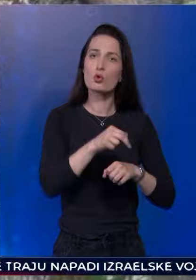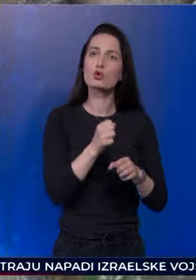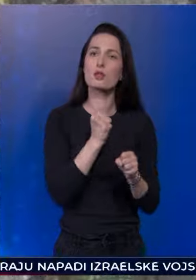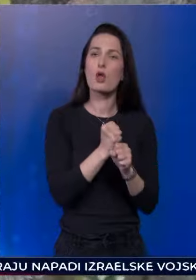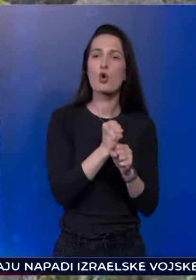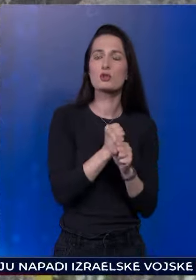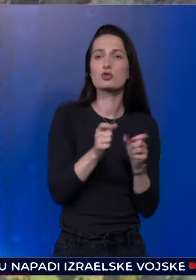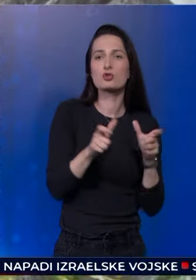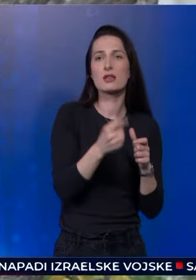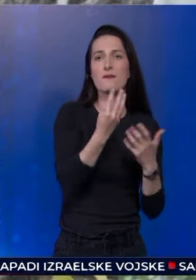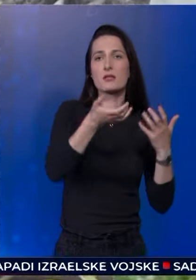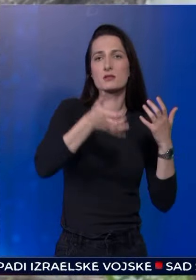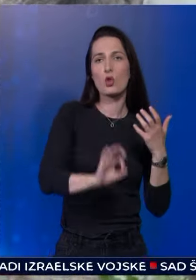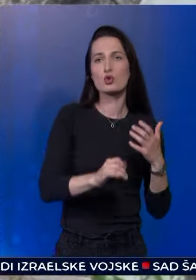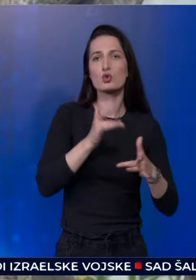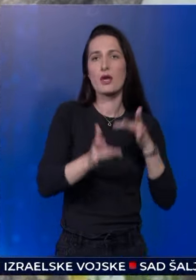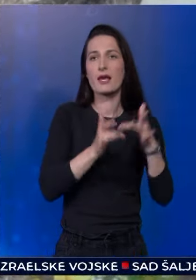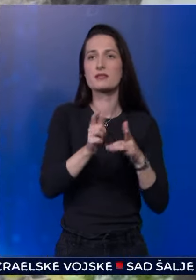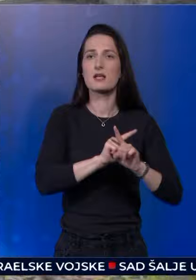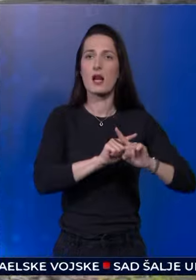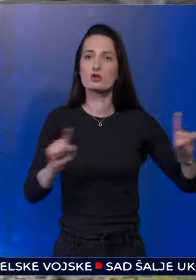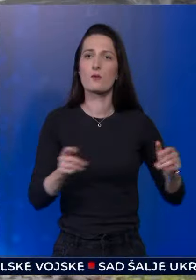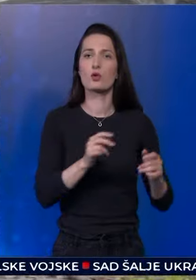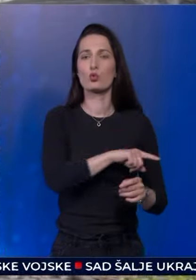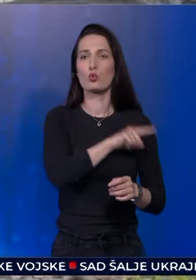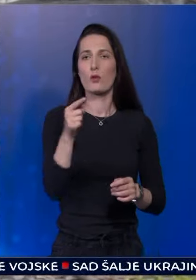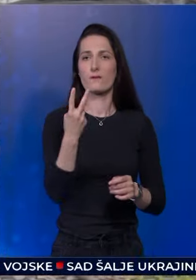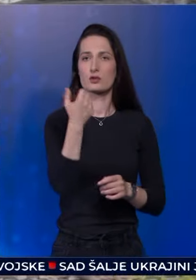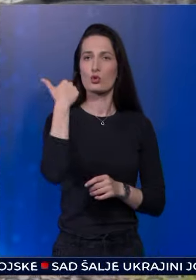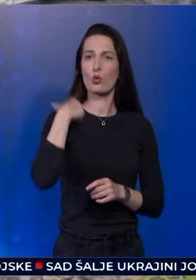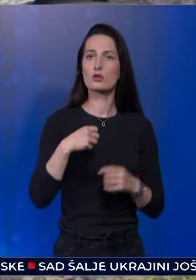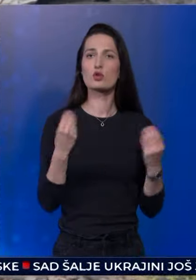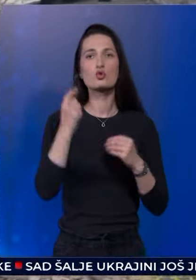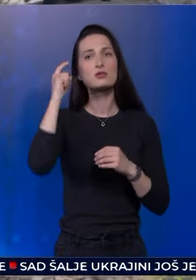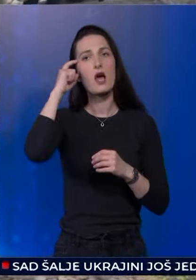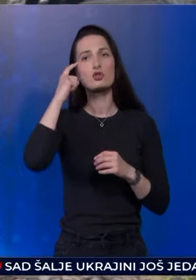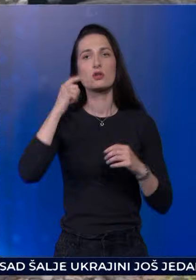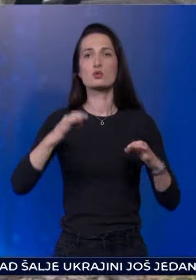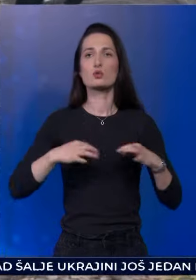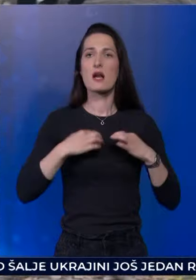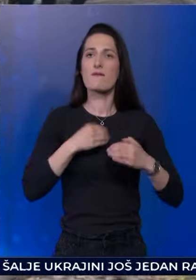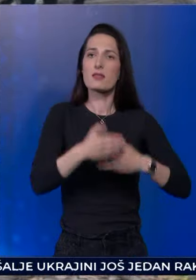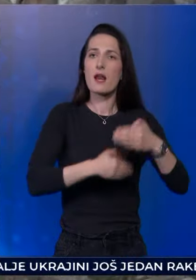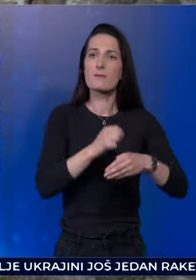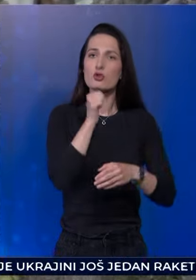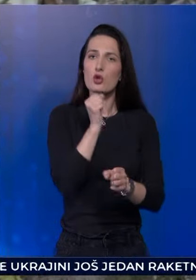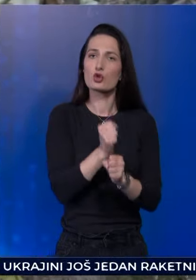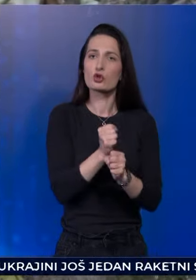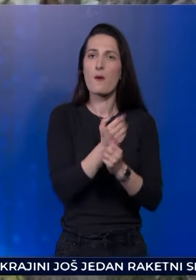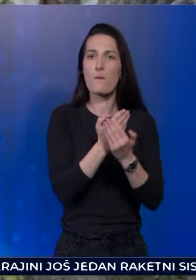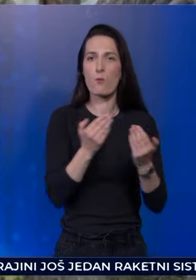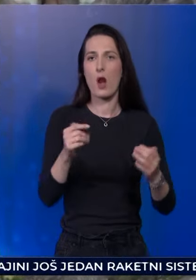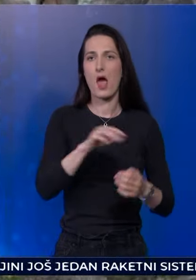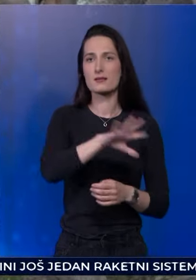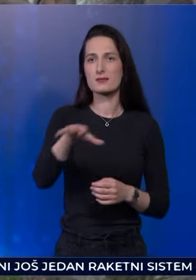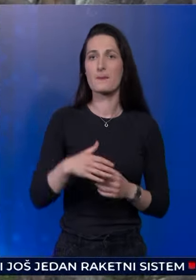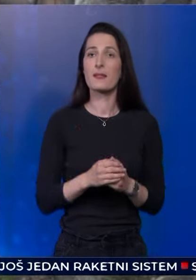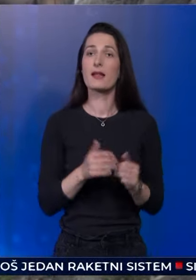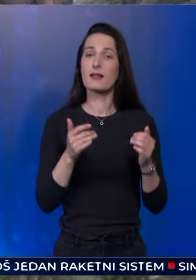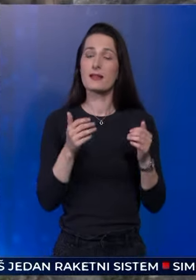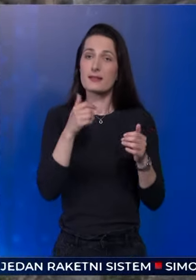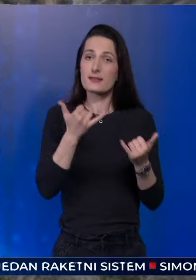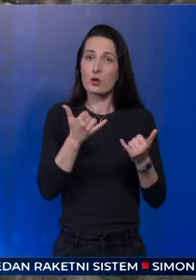genetske raznovrsnosti do 200 godina, što znači da su zdrava, dinamična i održiva populacija. Trenutno je Kina